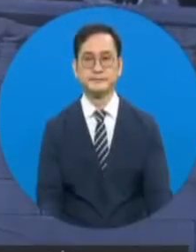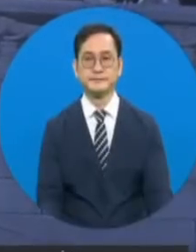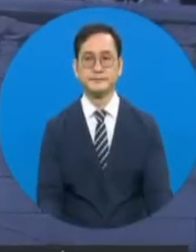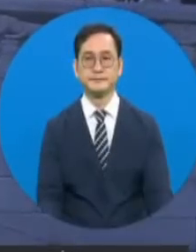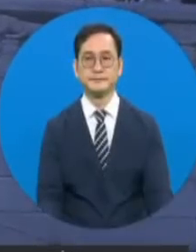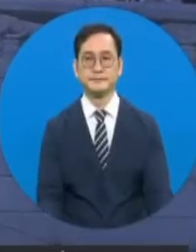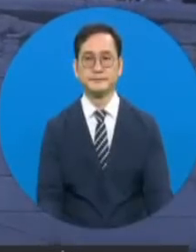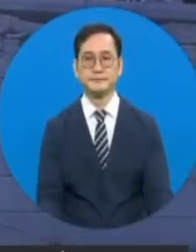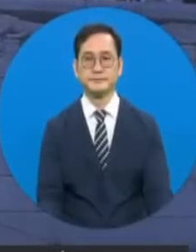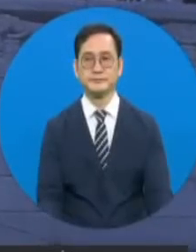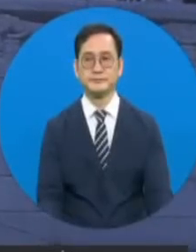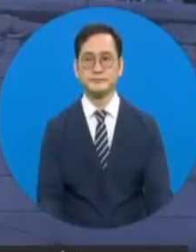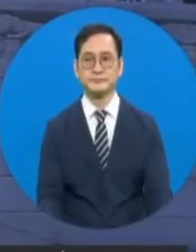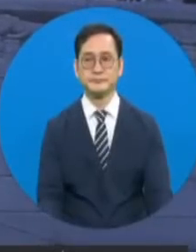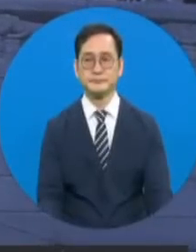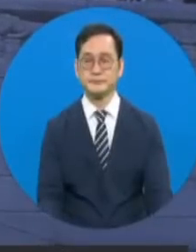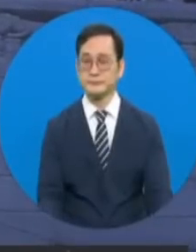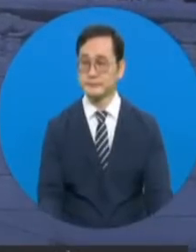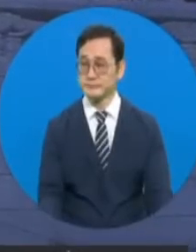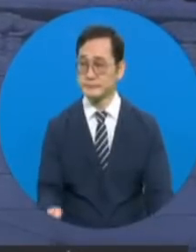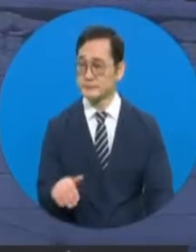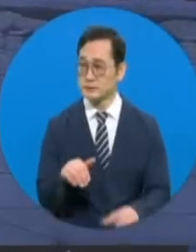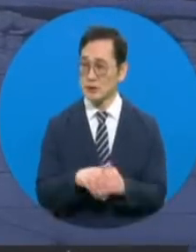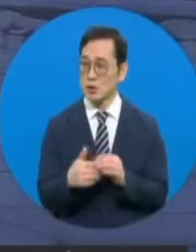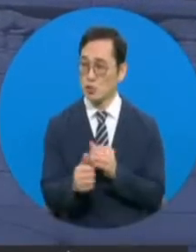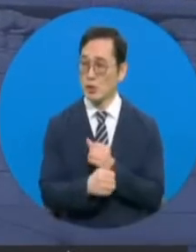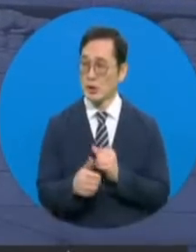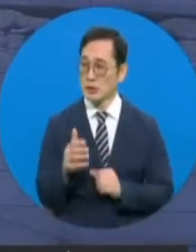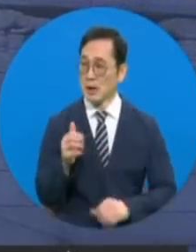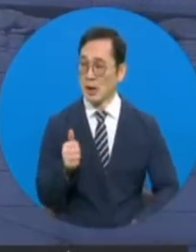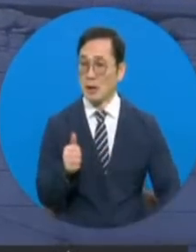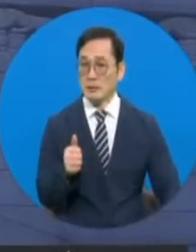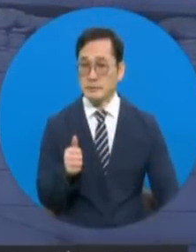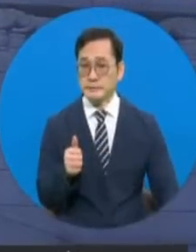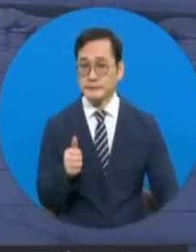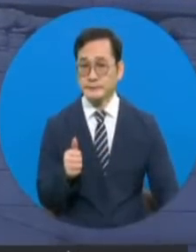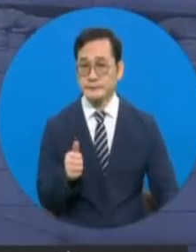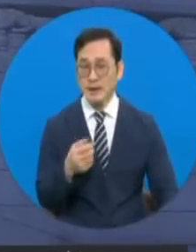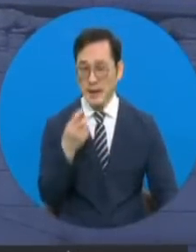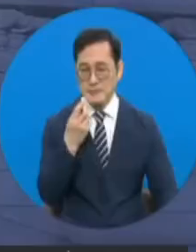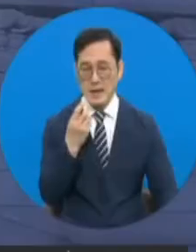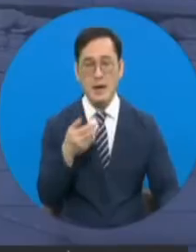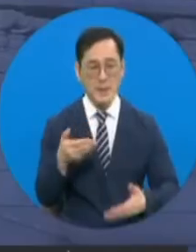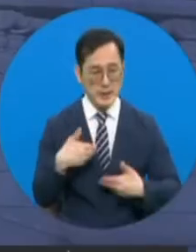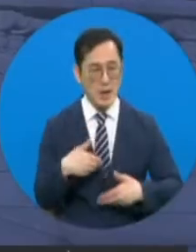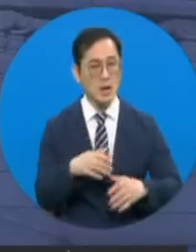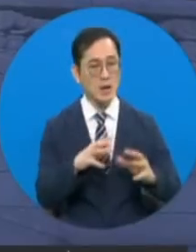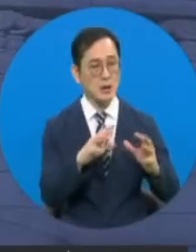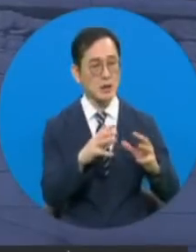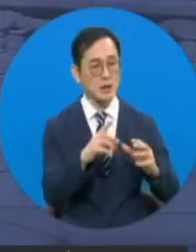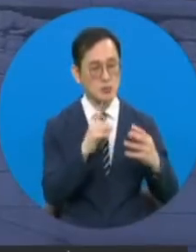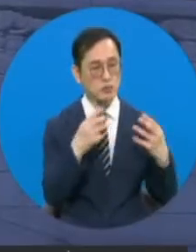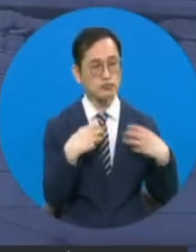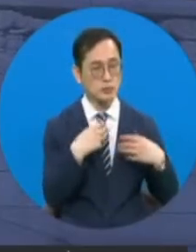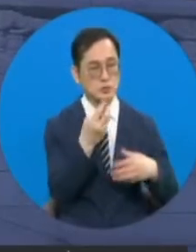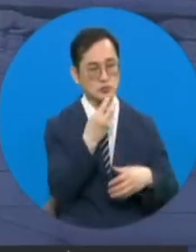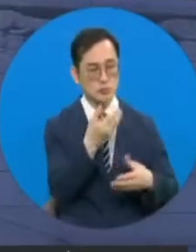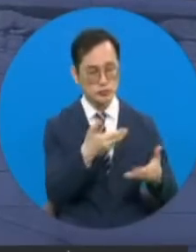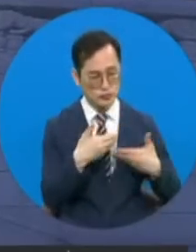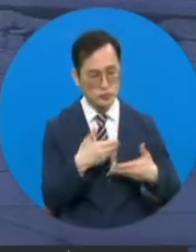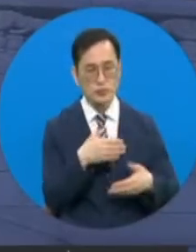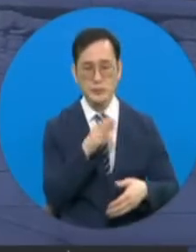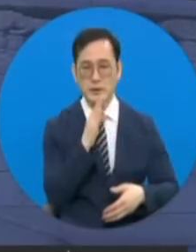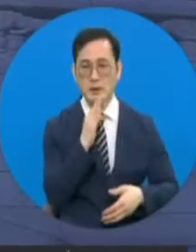지도부인 김병민 최고위원님 정작 선거위원장은 감사도 받겠다 국정원에서 받겠다고 하는데